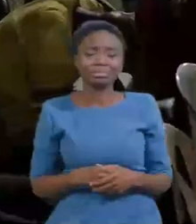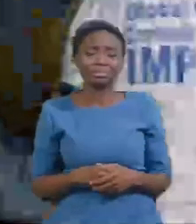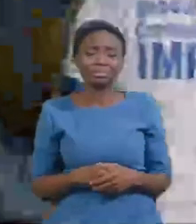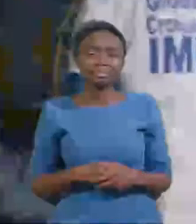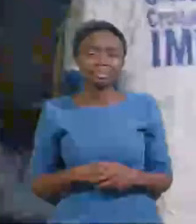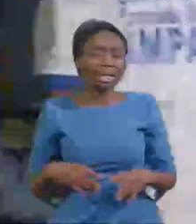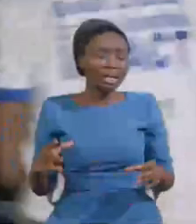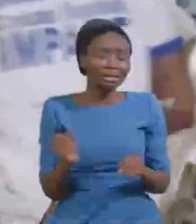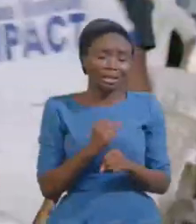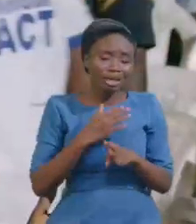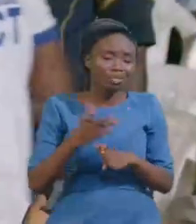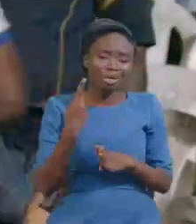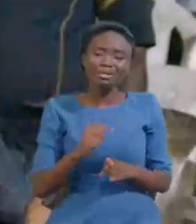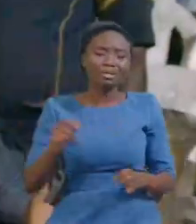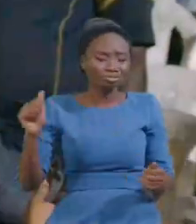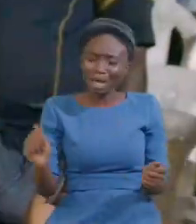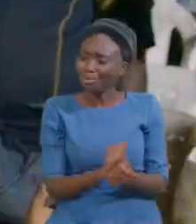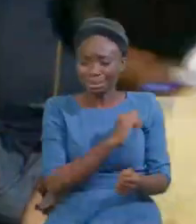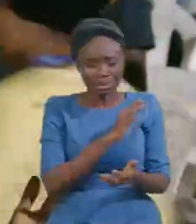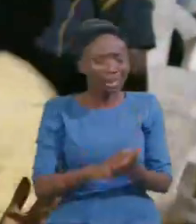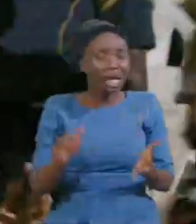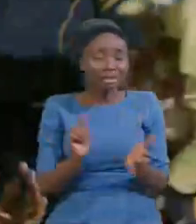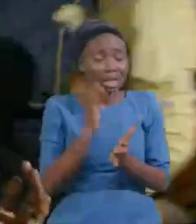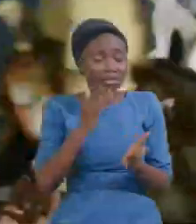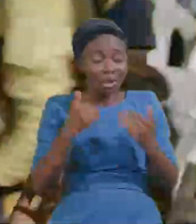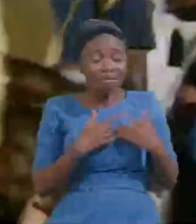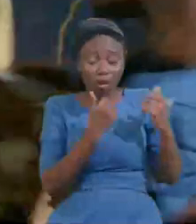Ôte la condamnation de mon cœur.